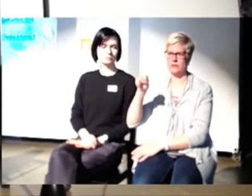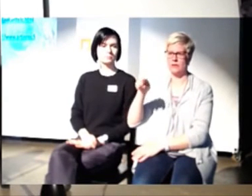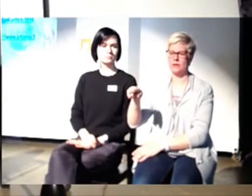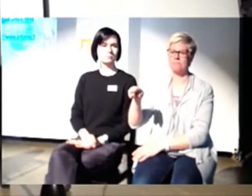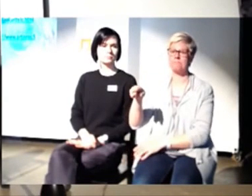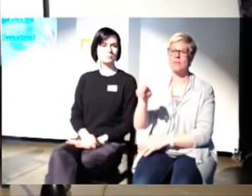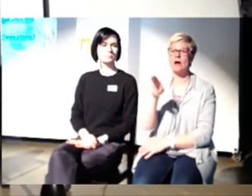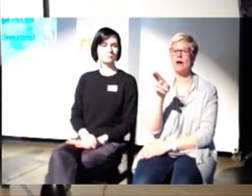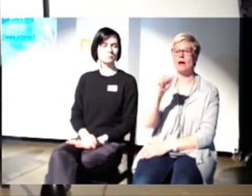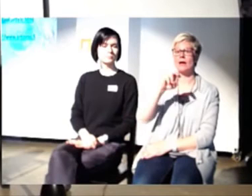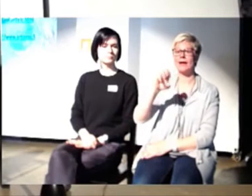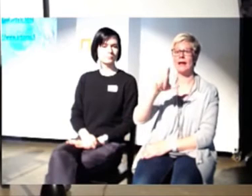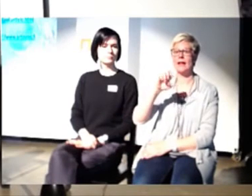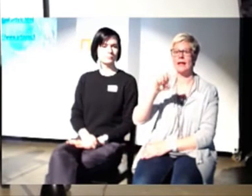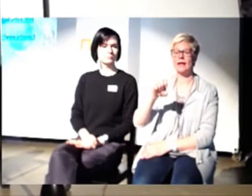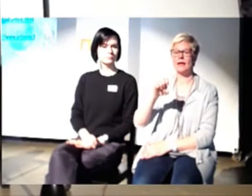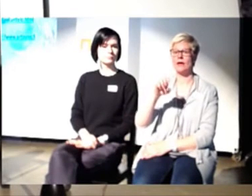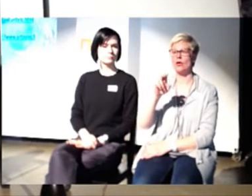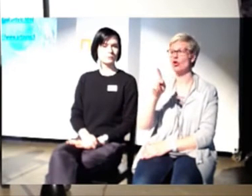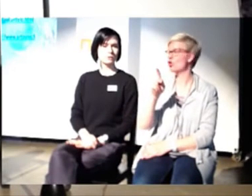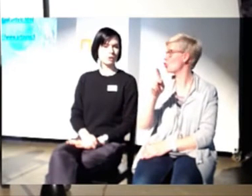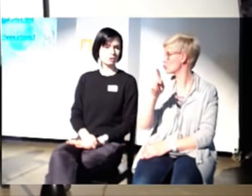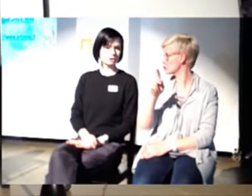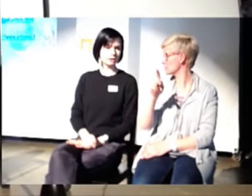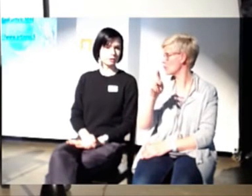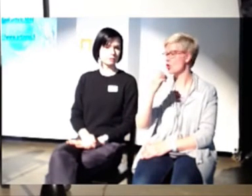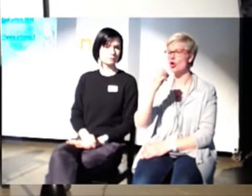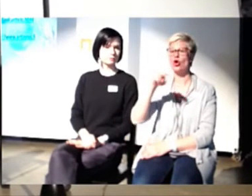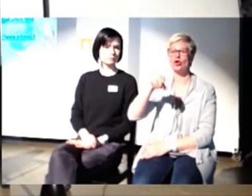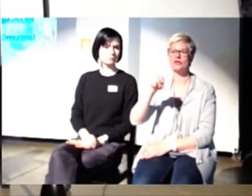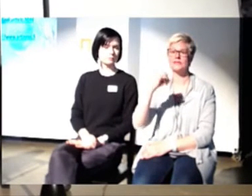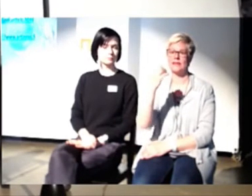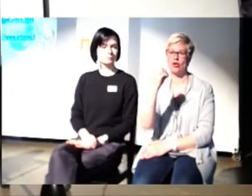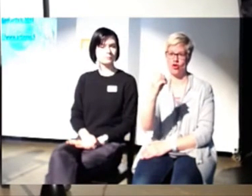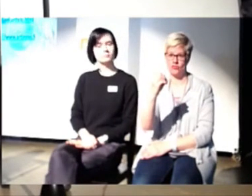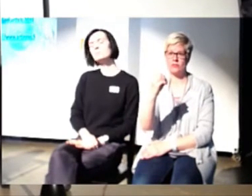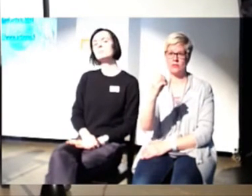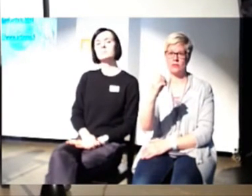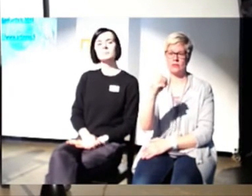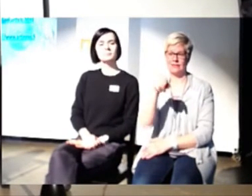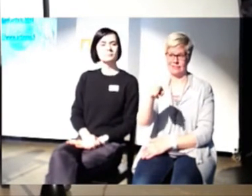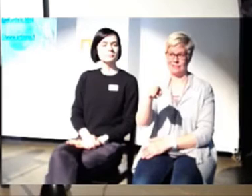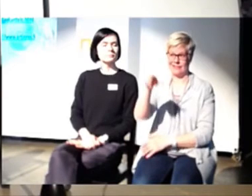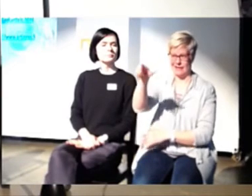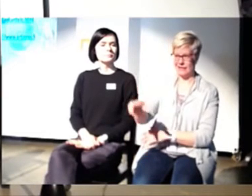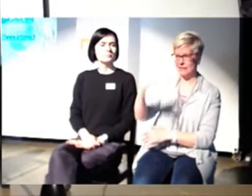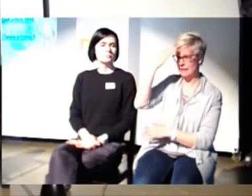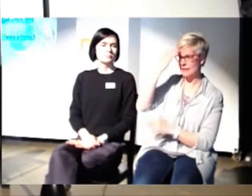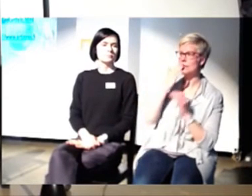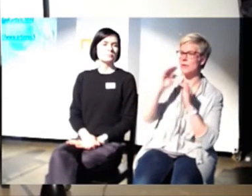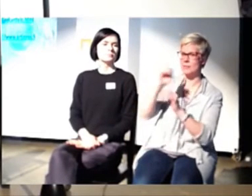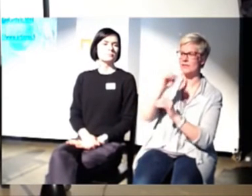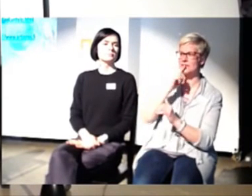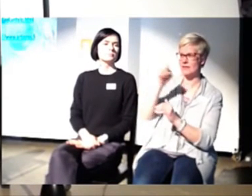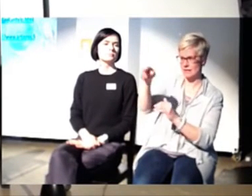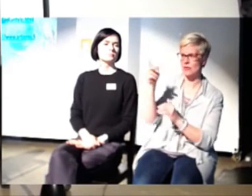Eli hän on sen alan asiantuntija, eli sekä lastenkulttuuri että yhteisötaide, niin luulen, että hän osaa parhaiten